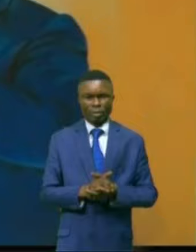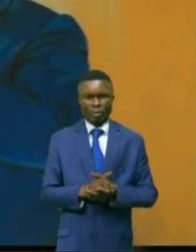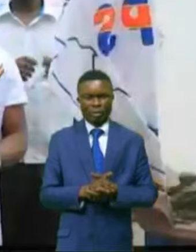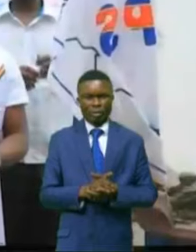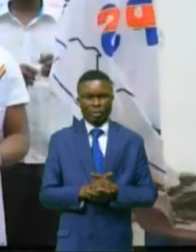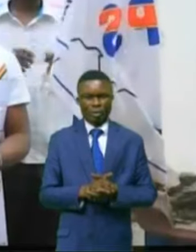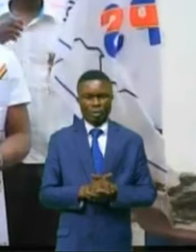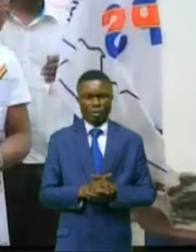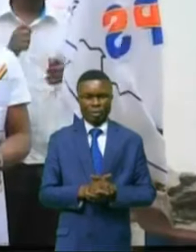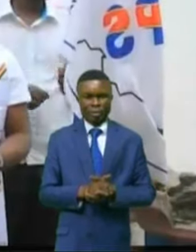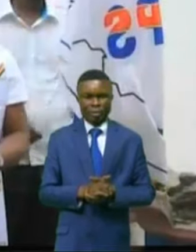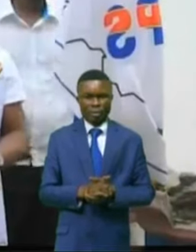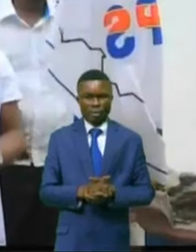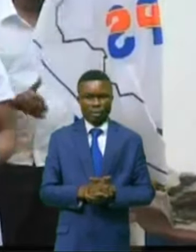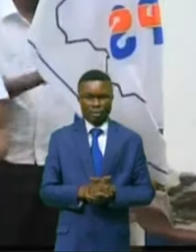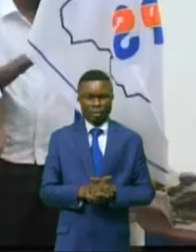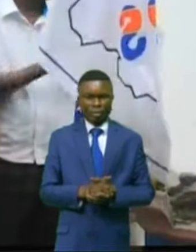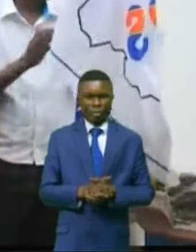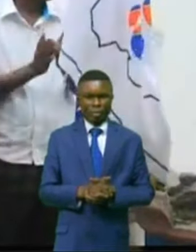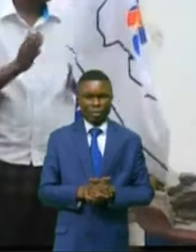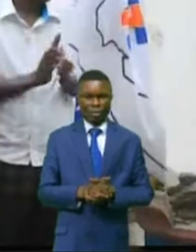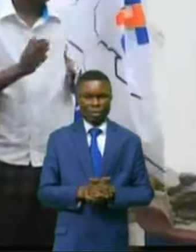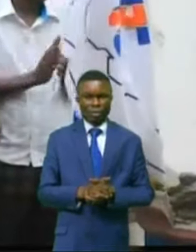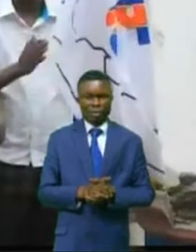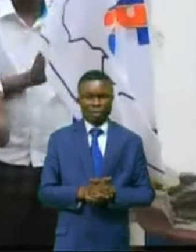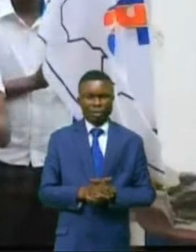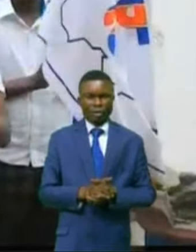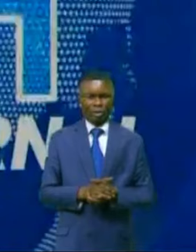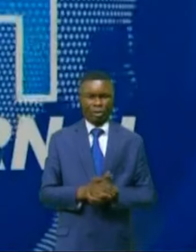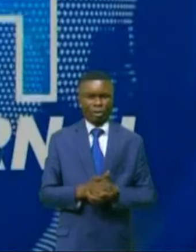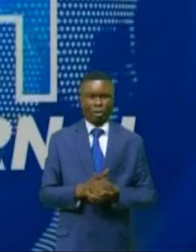d'acier et les perturbateurs ne vont pas l'atteindre.